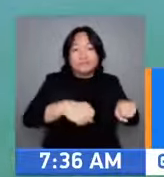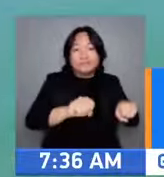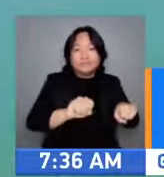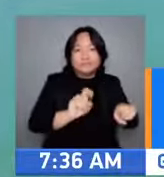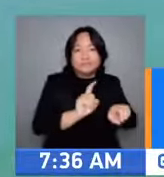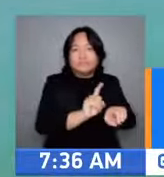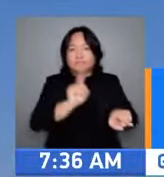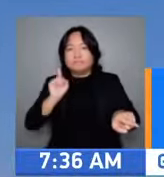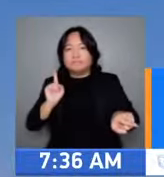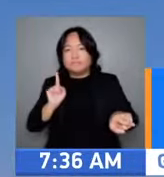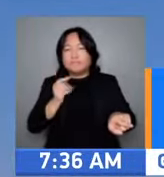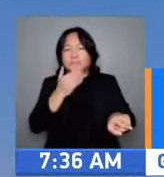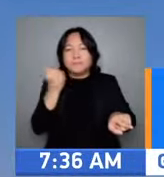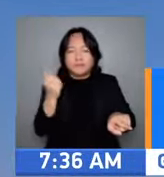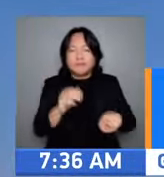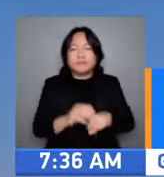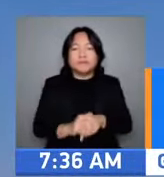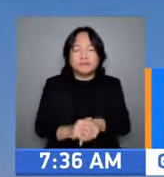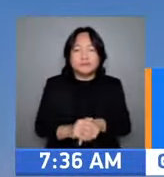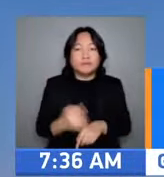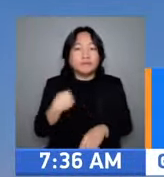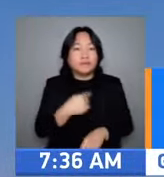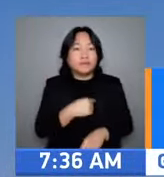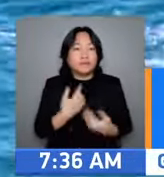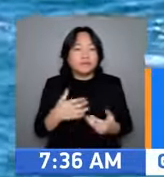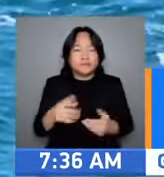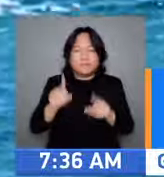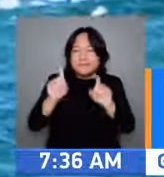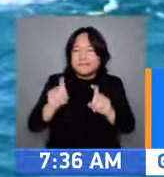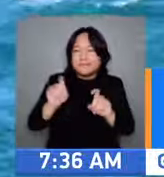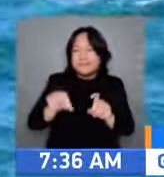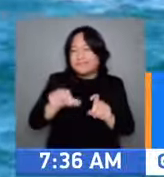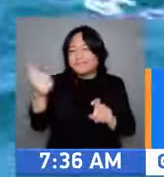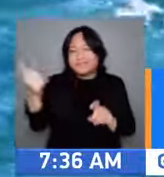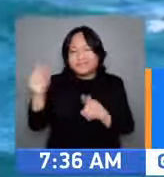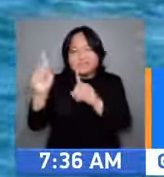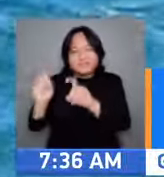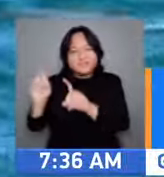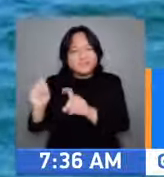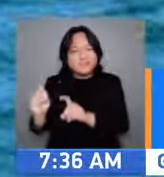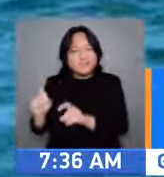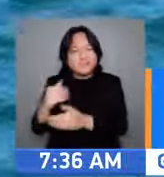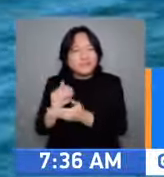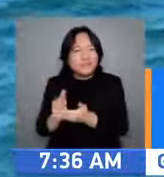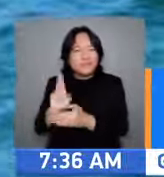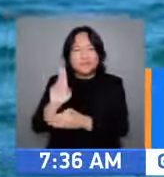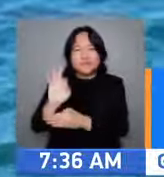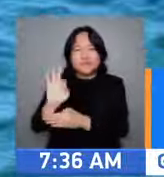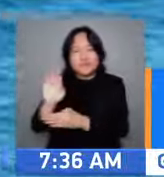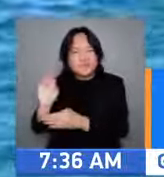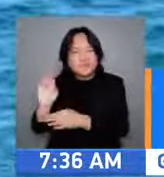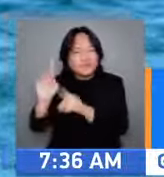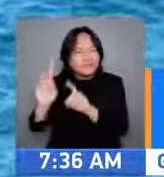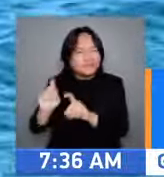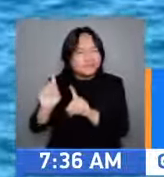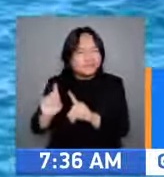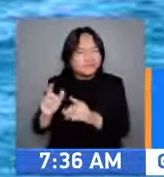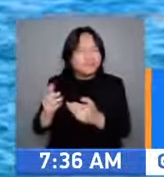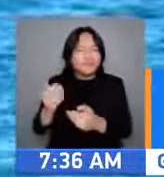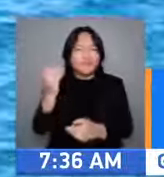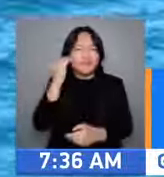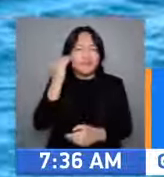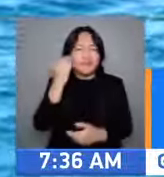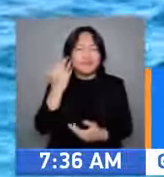ang trinayin namin kasi bida-bida kami ni Anjo. Kanina si Anjo trinayin niya yung UFO. Eh syempre, alam naman natin ang UFO for only 400